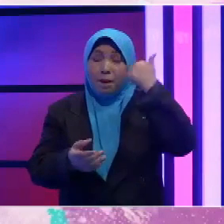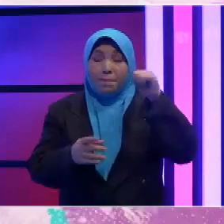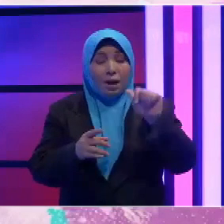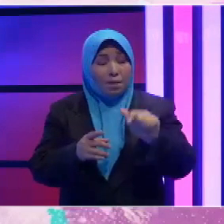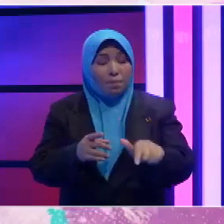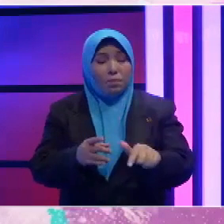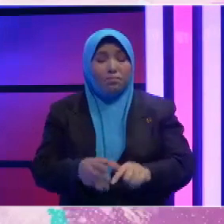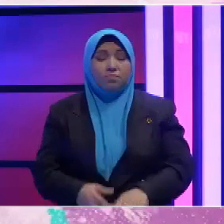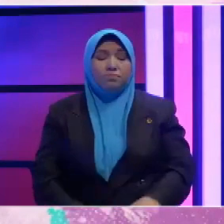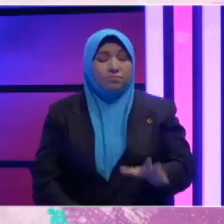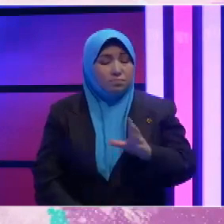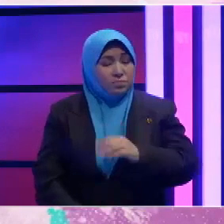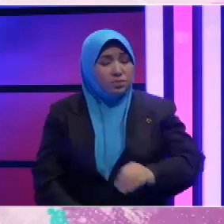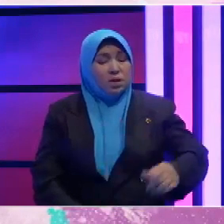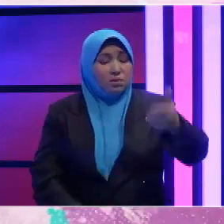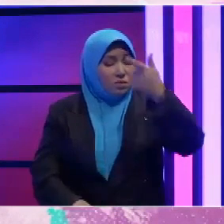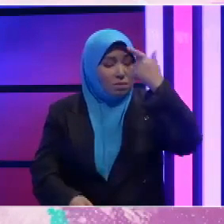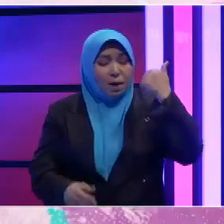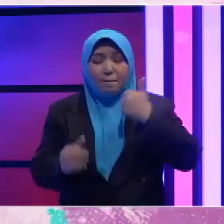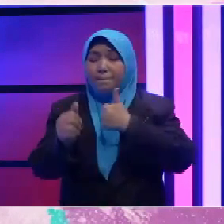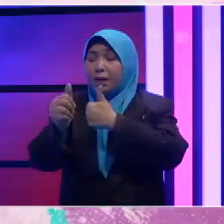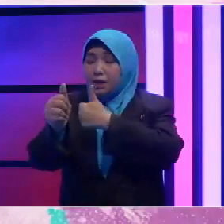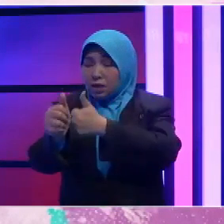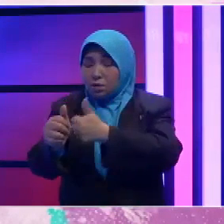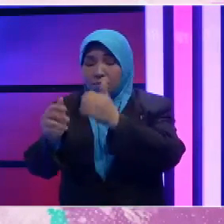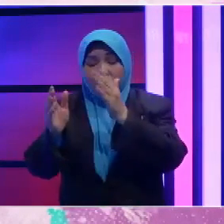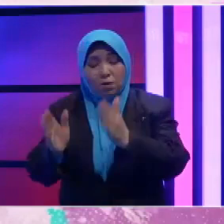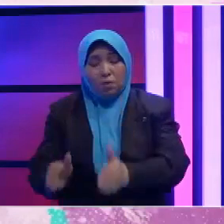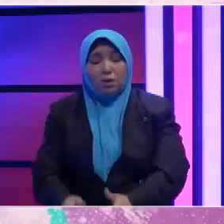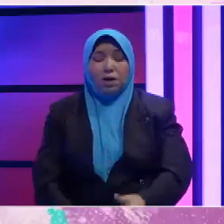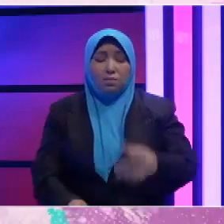معك قال